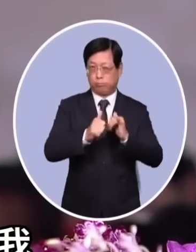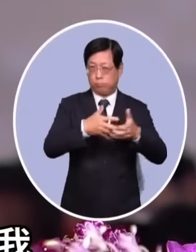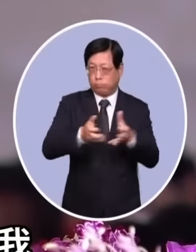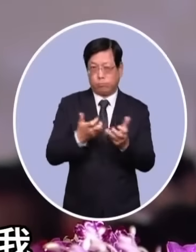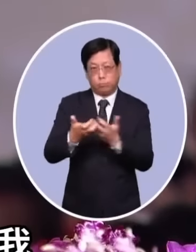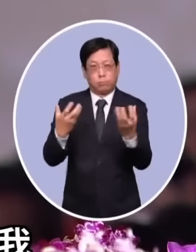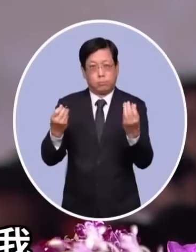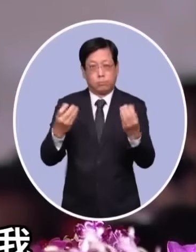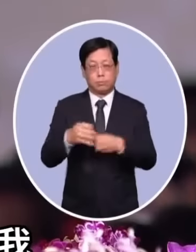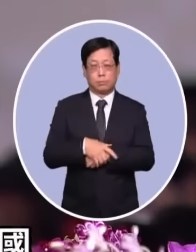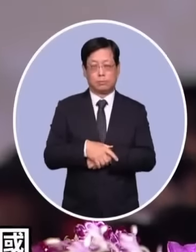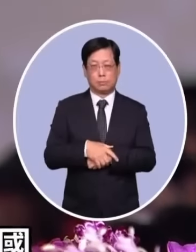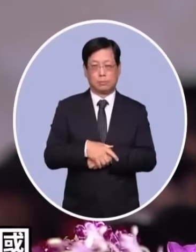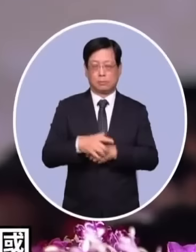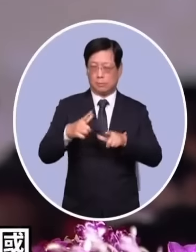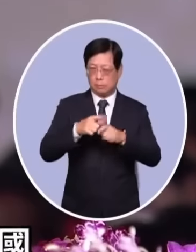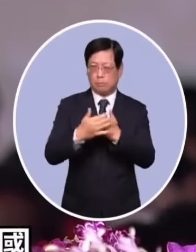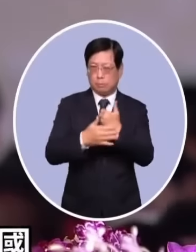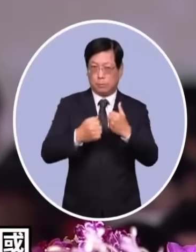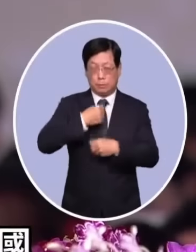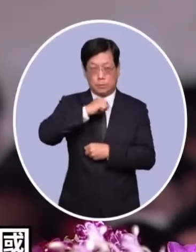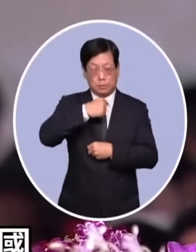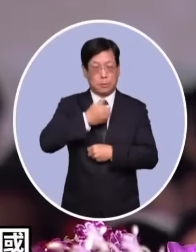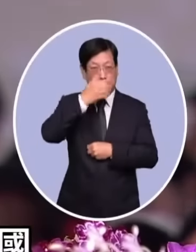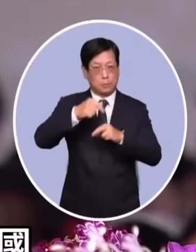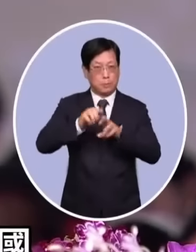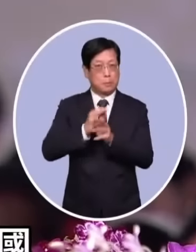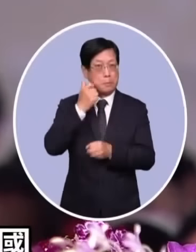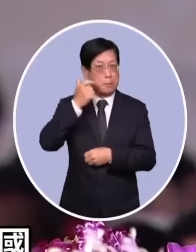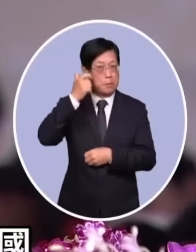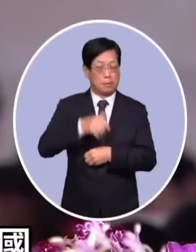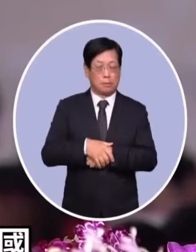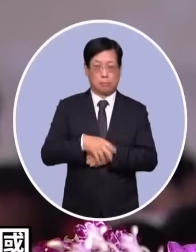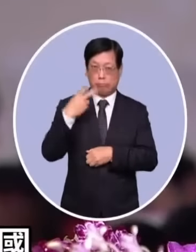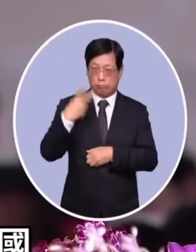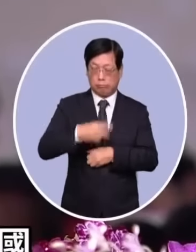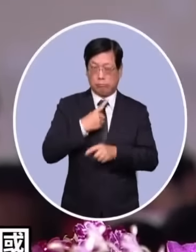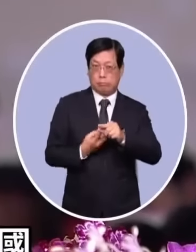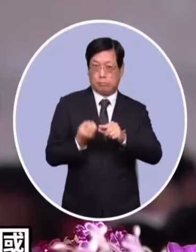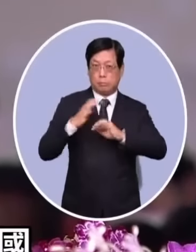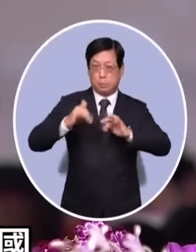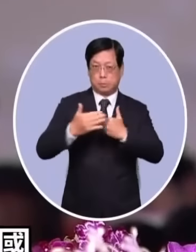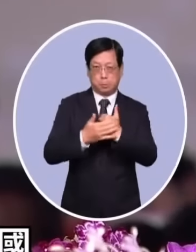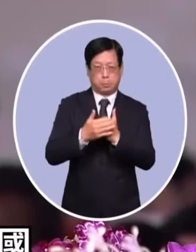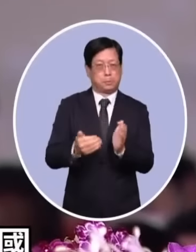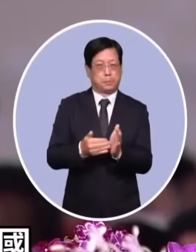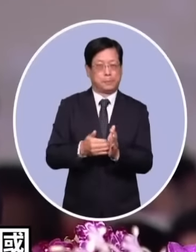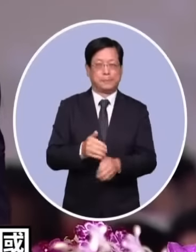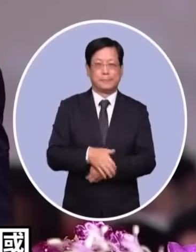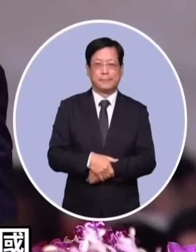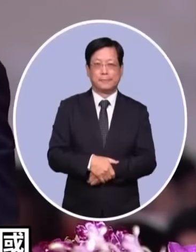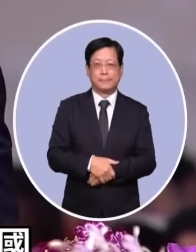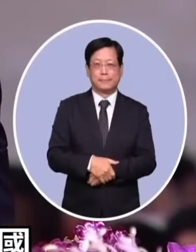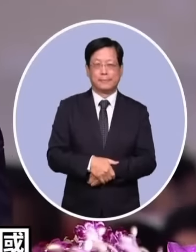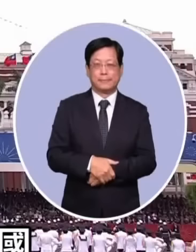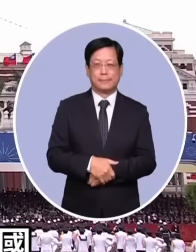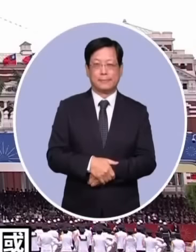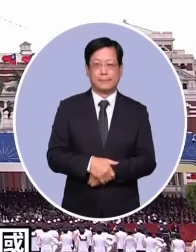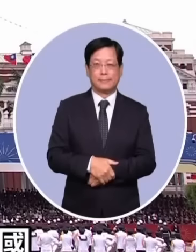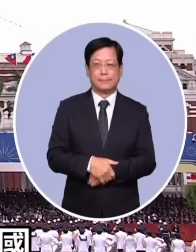我，守住了台澎金马，守住了中华民国。